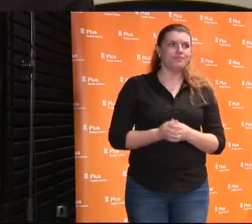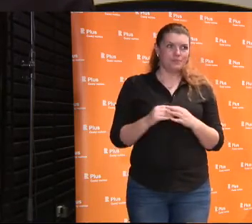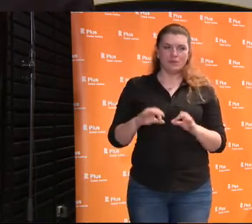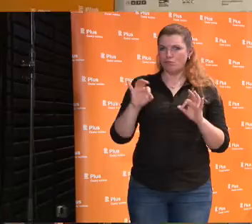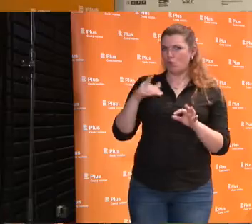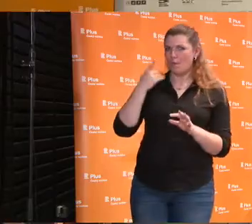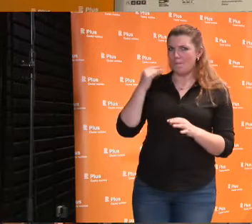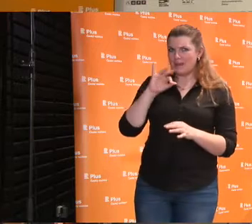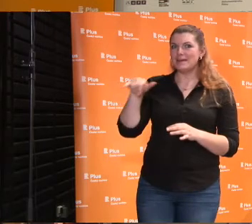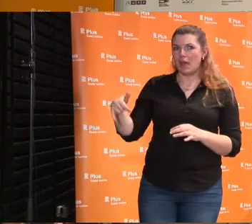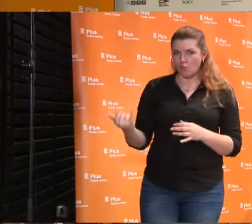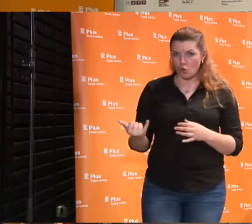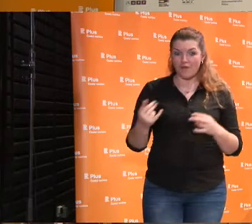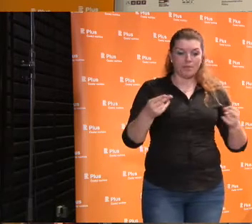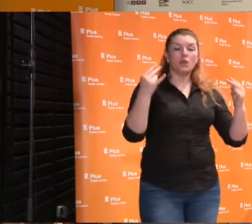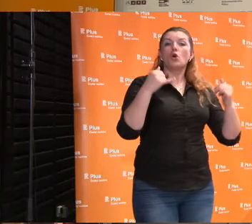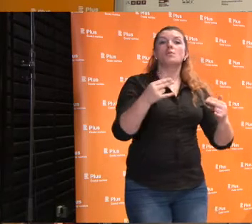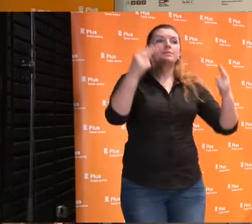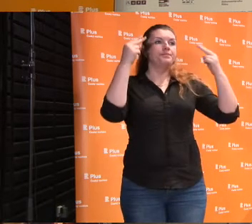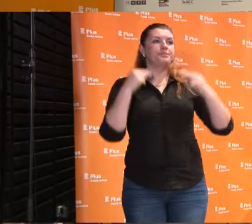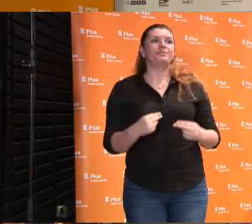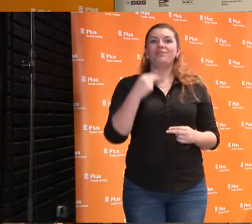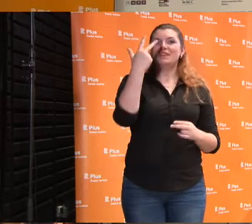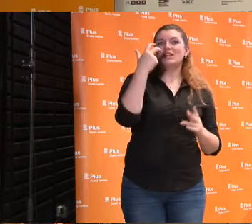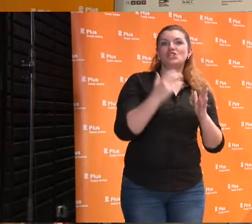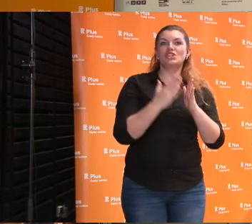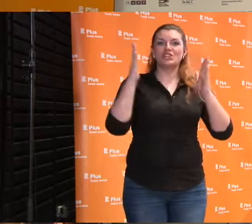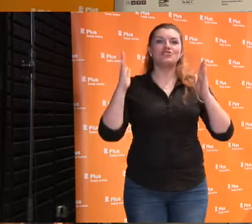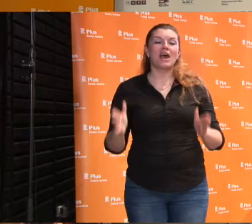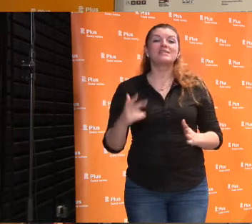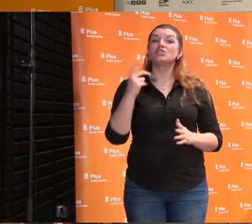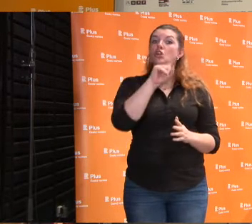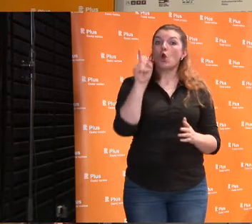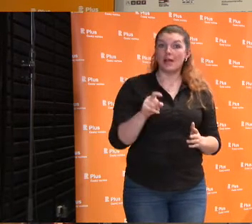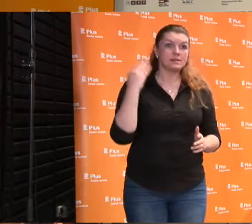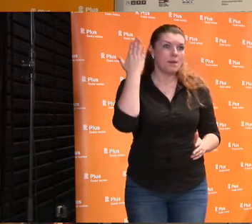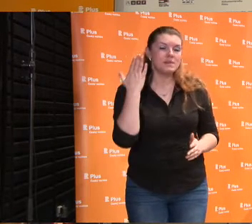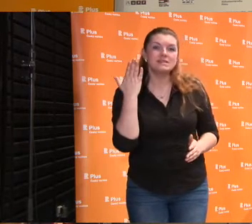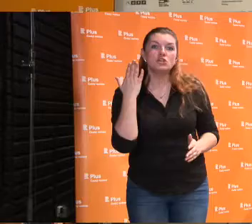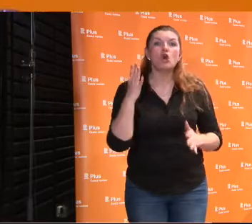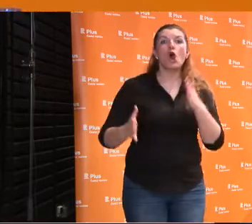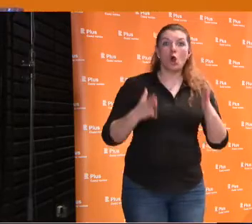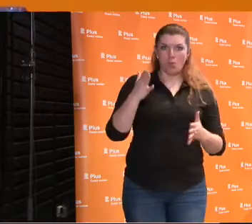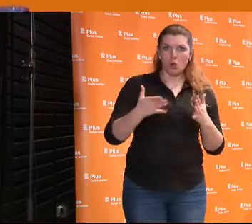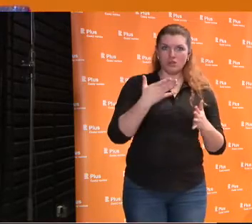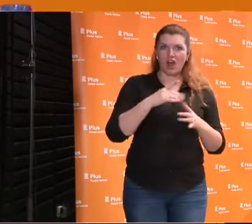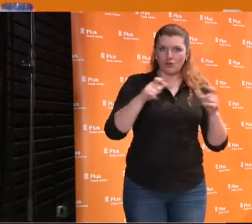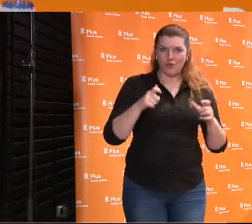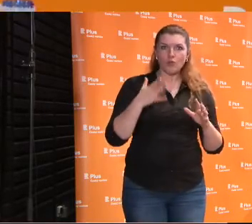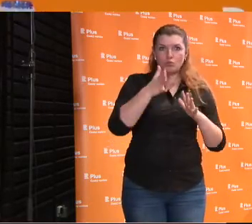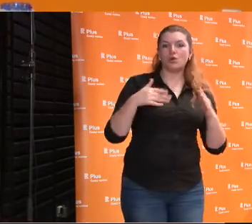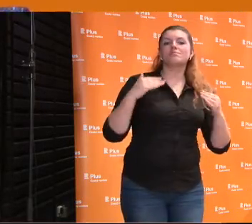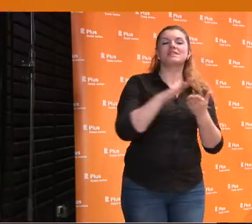debaty Českého rozhlasu Plus. Jdeme ke třetímu bloku. Třetí otázka zní: zničí roboti společenské třídy?